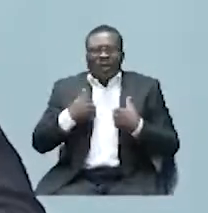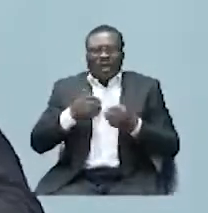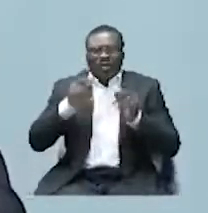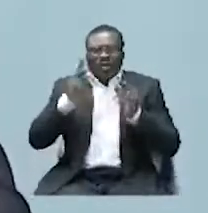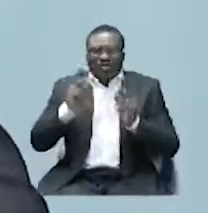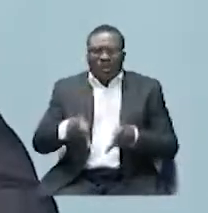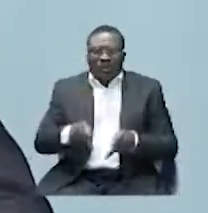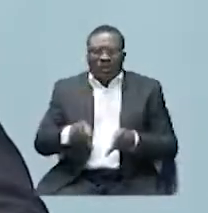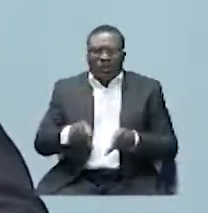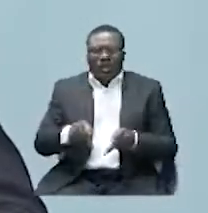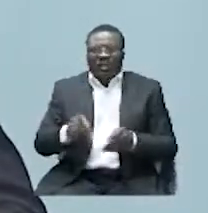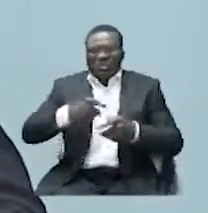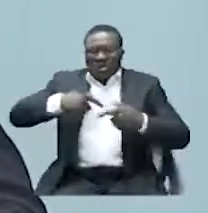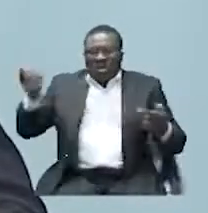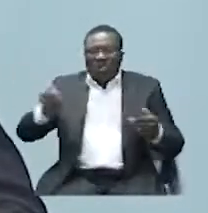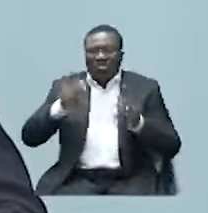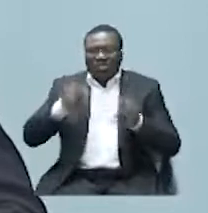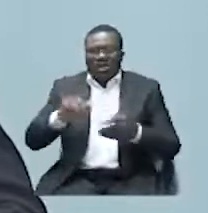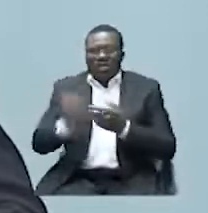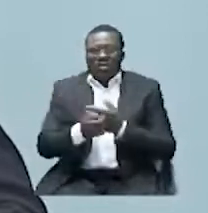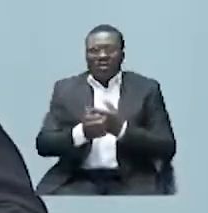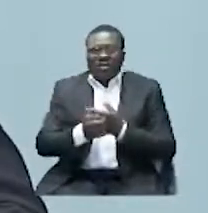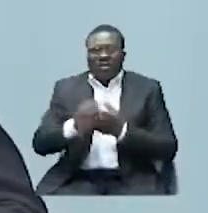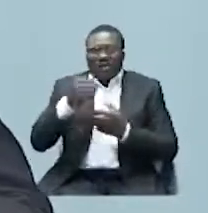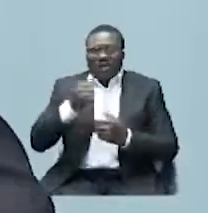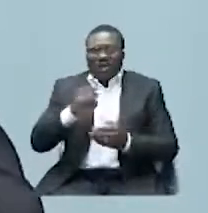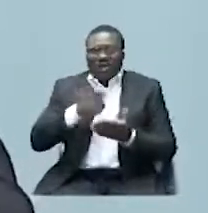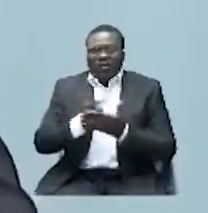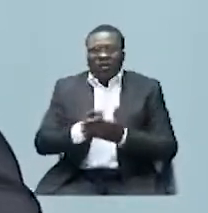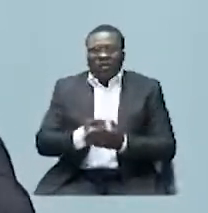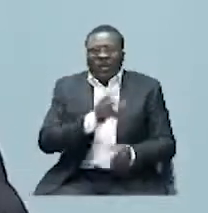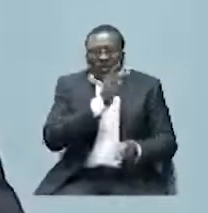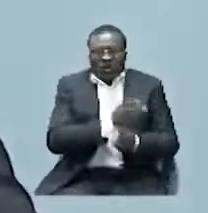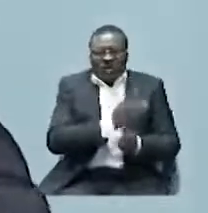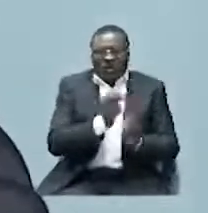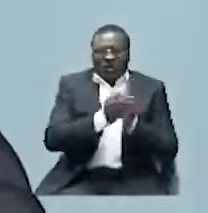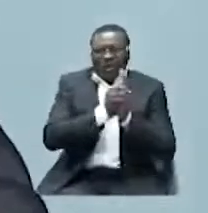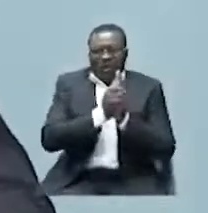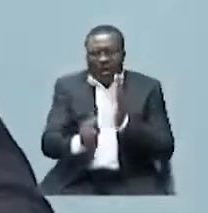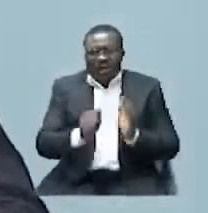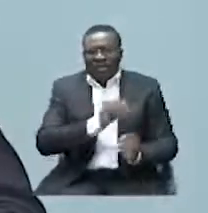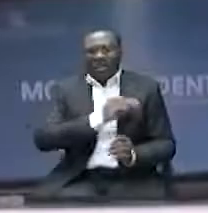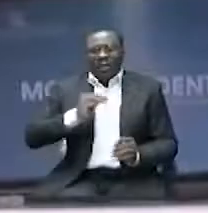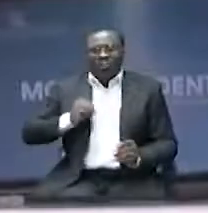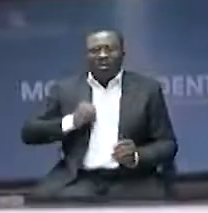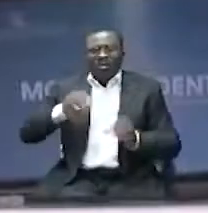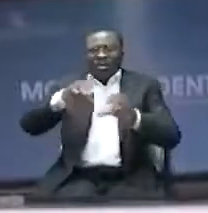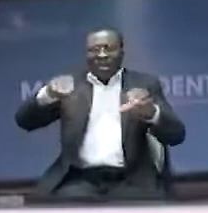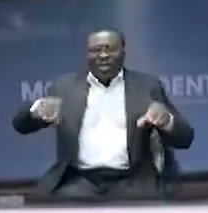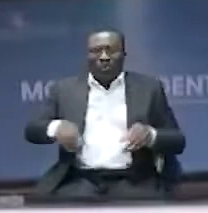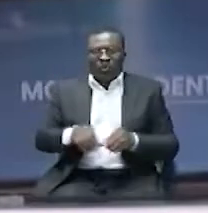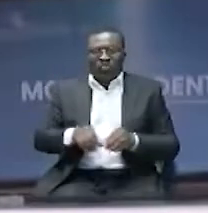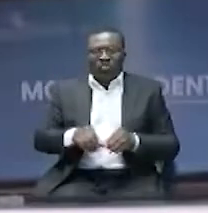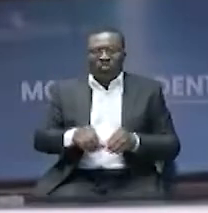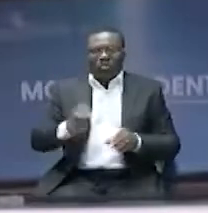personnalités, d'éminentes personnalités. Il convient de préserver la qualité des membres de la cour.